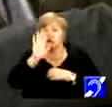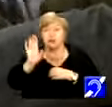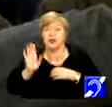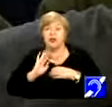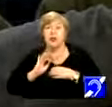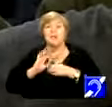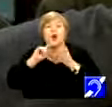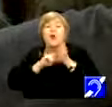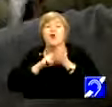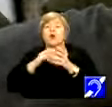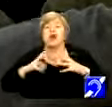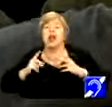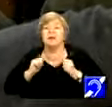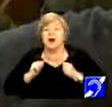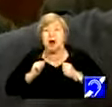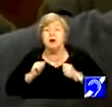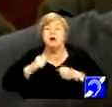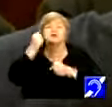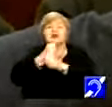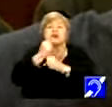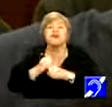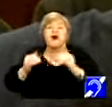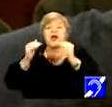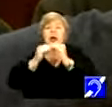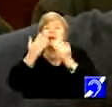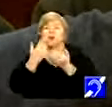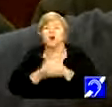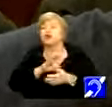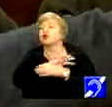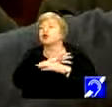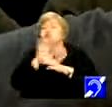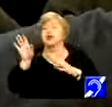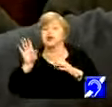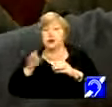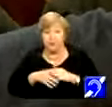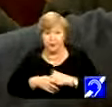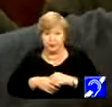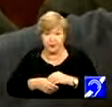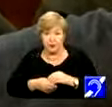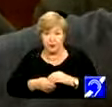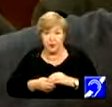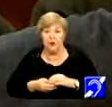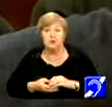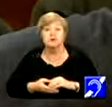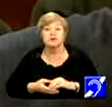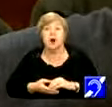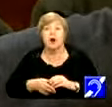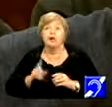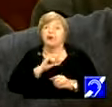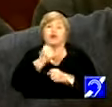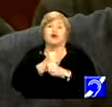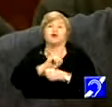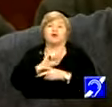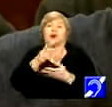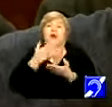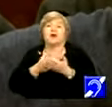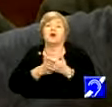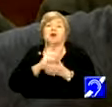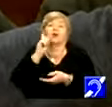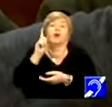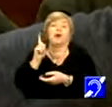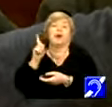bază. Trebuie să se aplice unitar tuturor participanților în economie, nu unui anumit sector pe